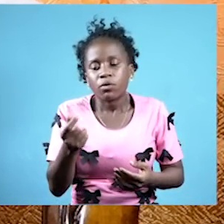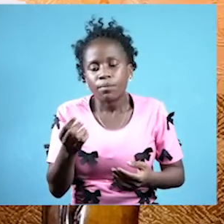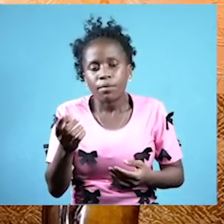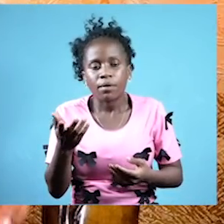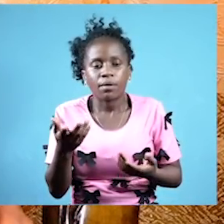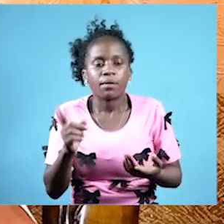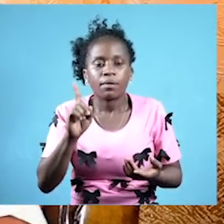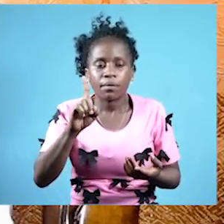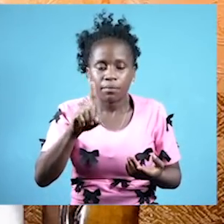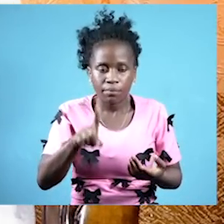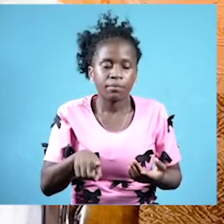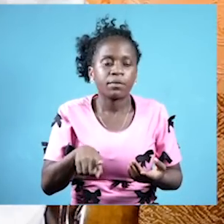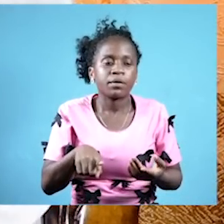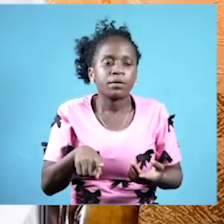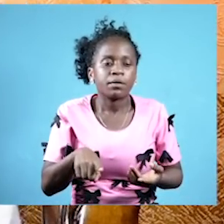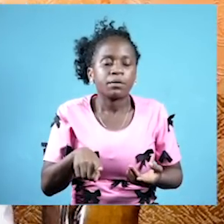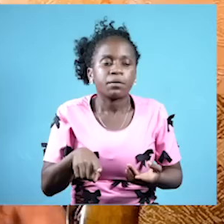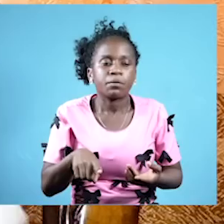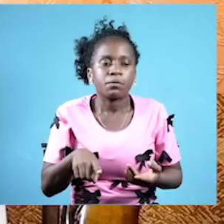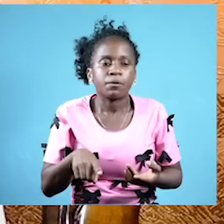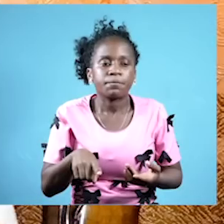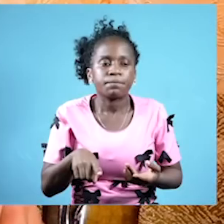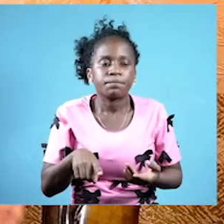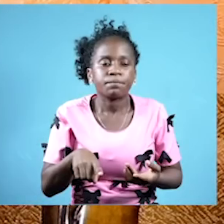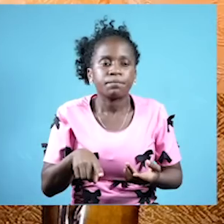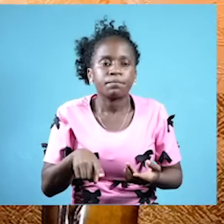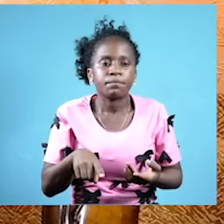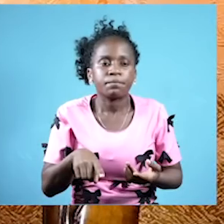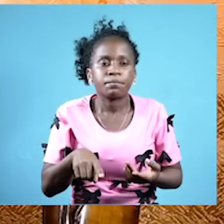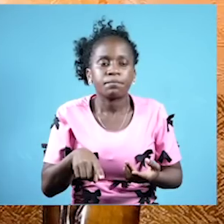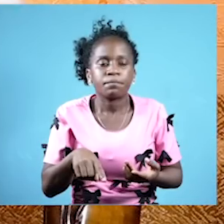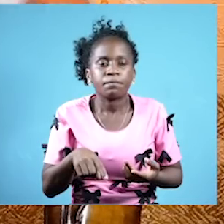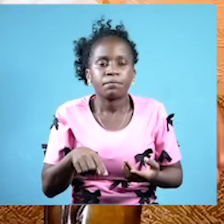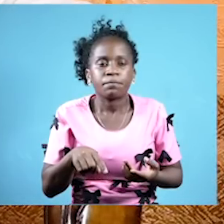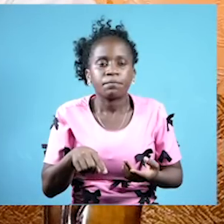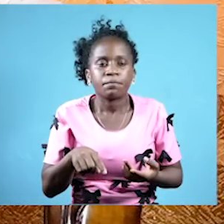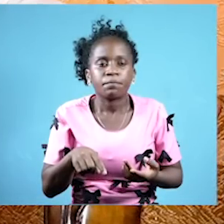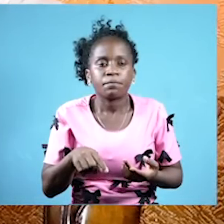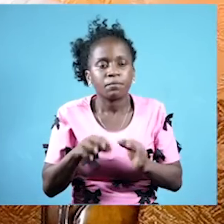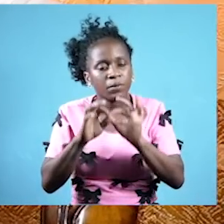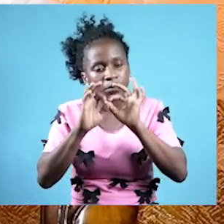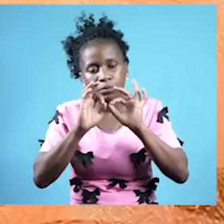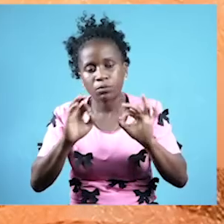na kwa bei ambayo ilikuwa nafuu sana kwa sababu